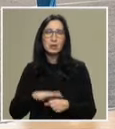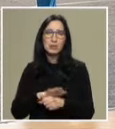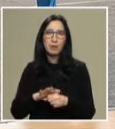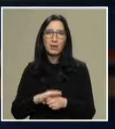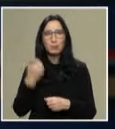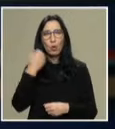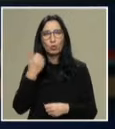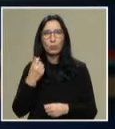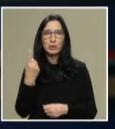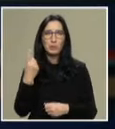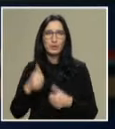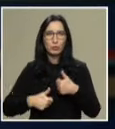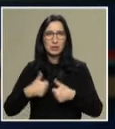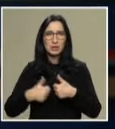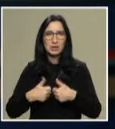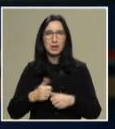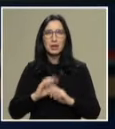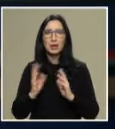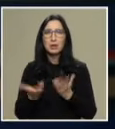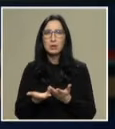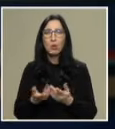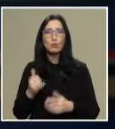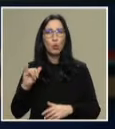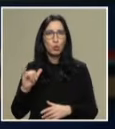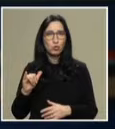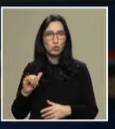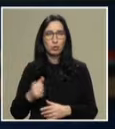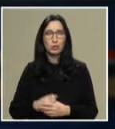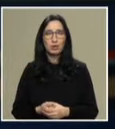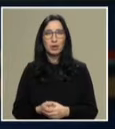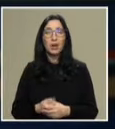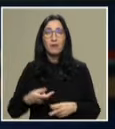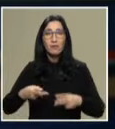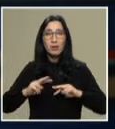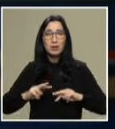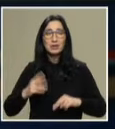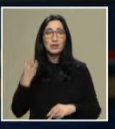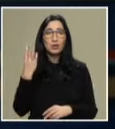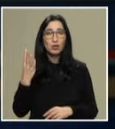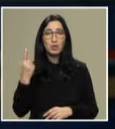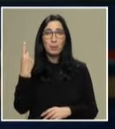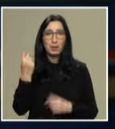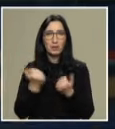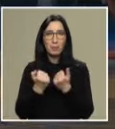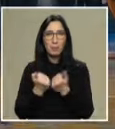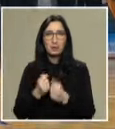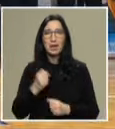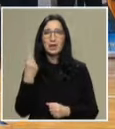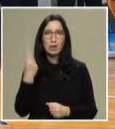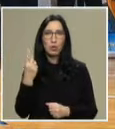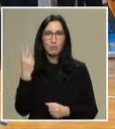добре за първото ми състезание, изобщо по ушо. Върнах се с 4 първи места и едно